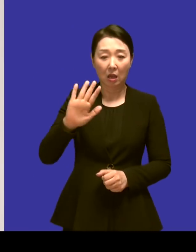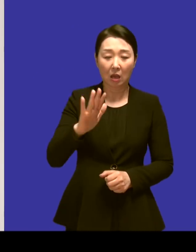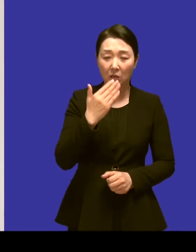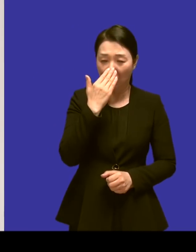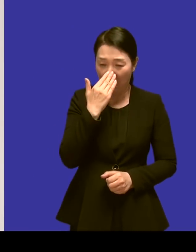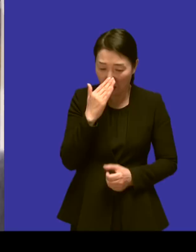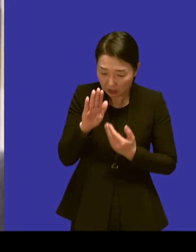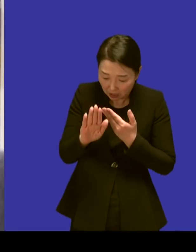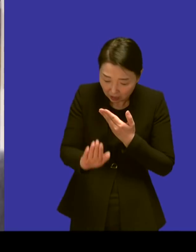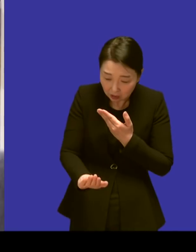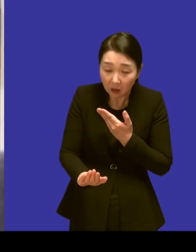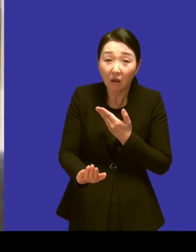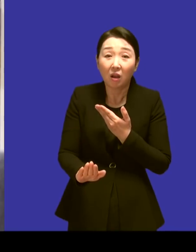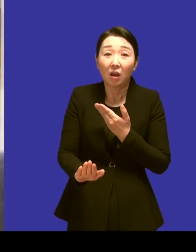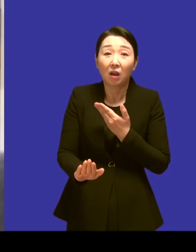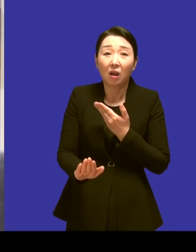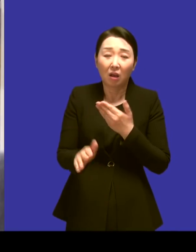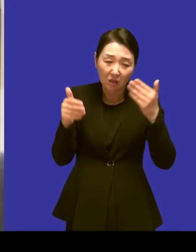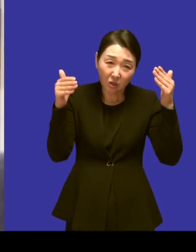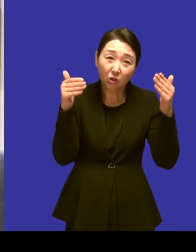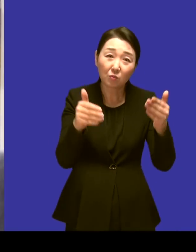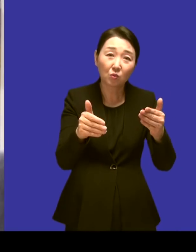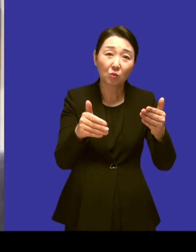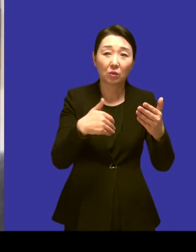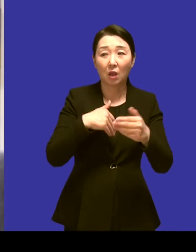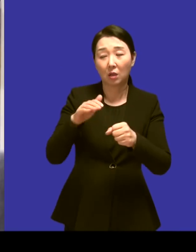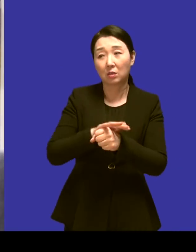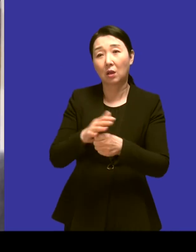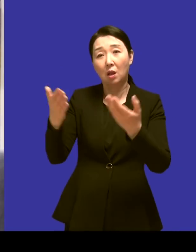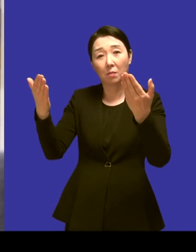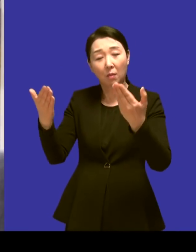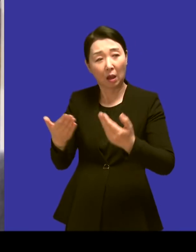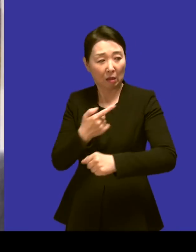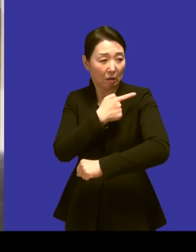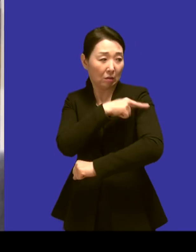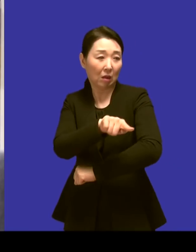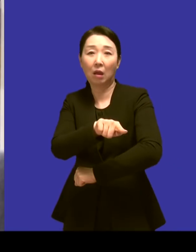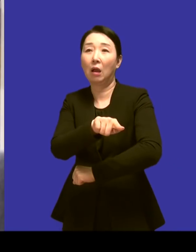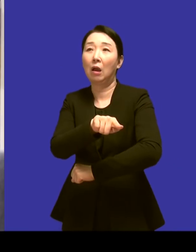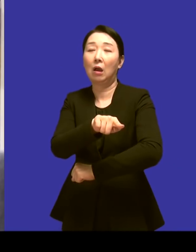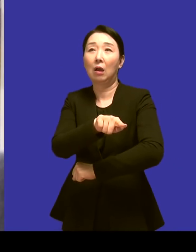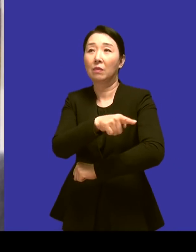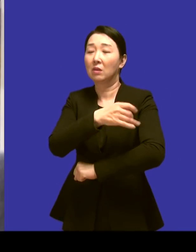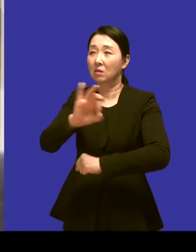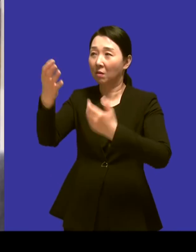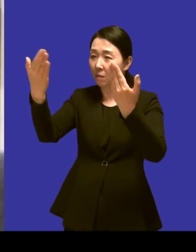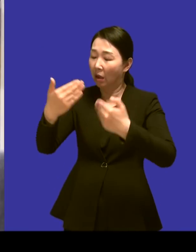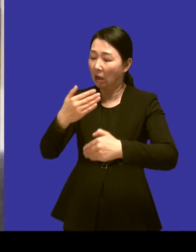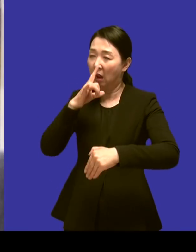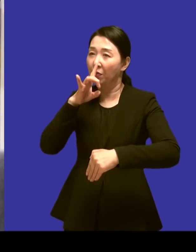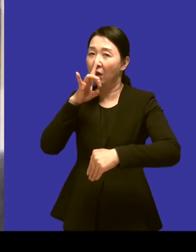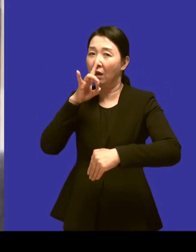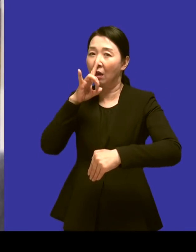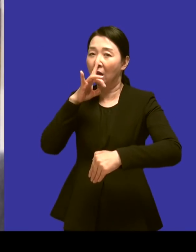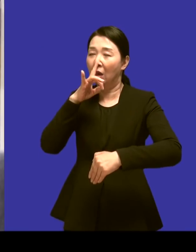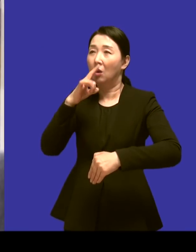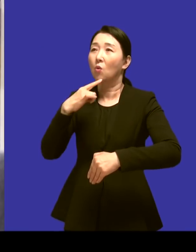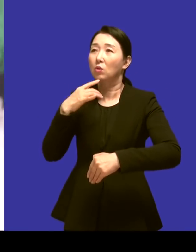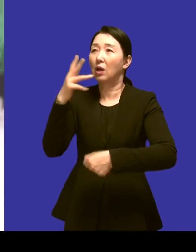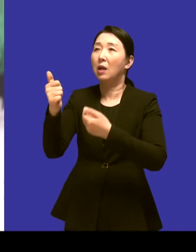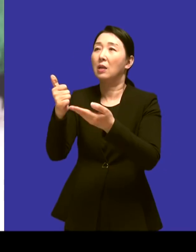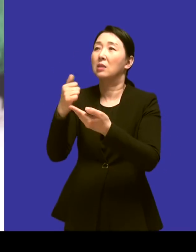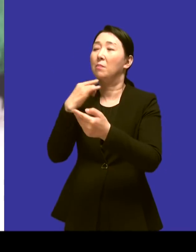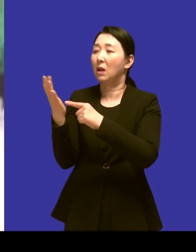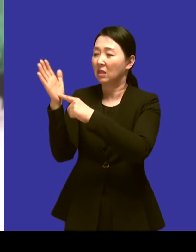낮아져야 됨에 몰두하다 보니까 난 사랑받으면 안 되고 인정받으면 안 되고 오로지 하나님만 드러나야 돼가